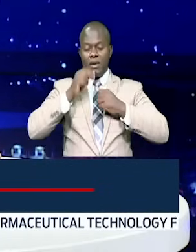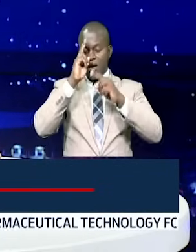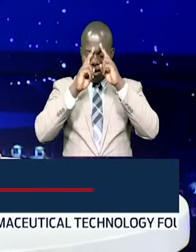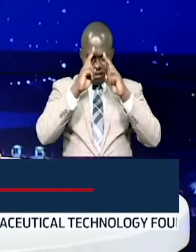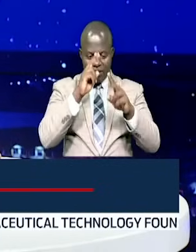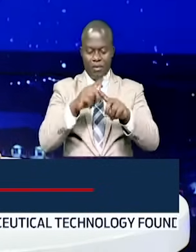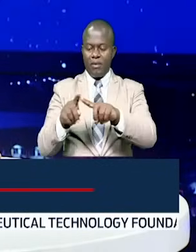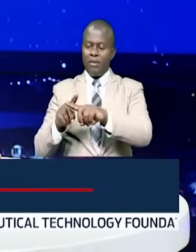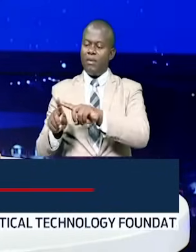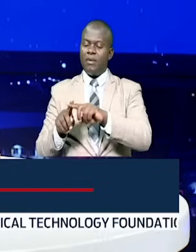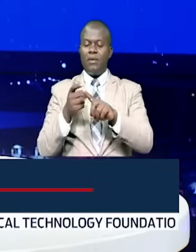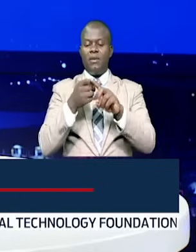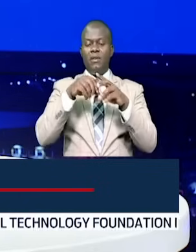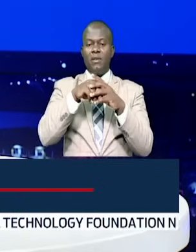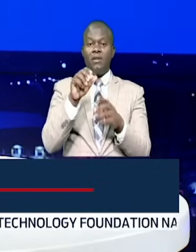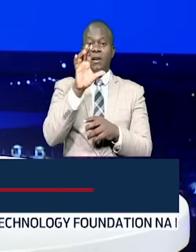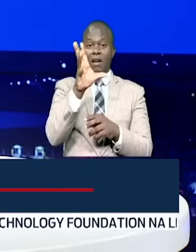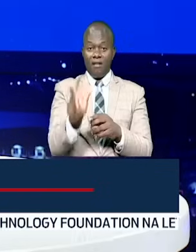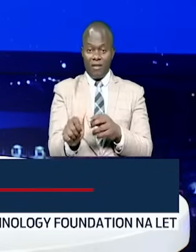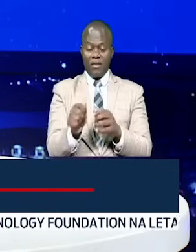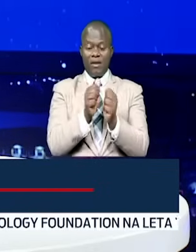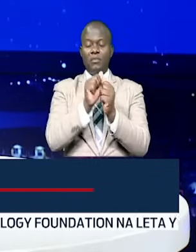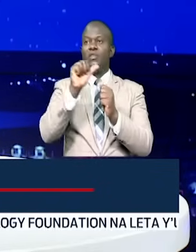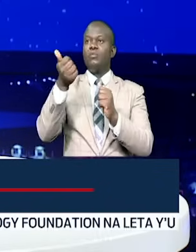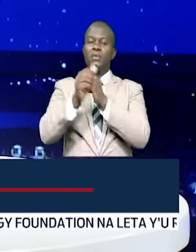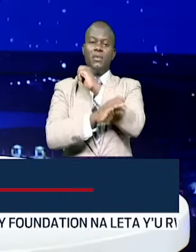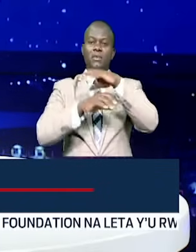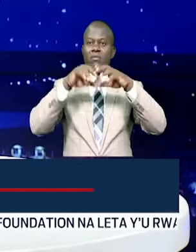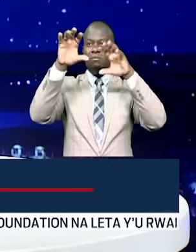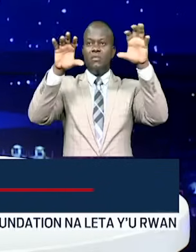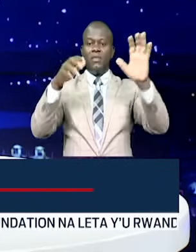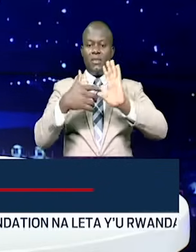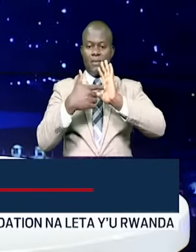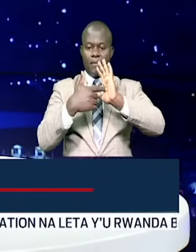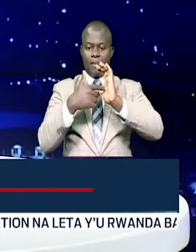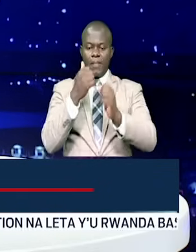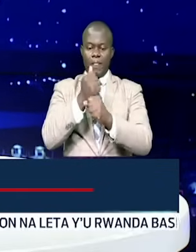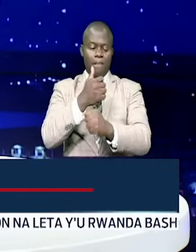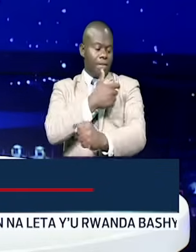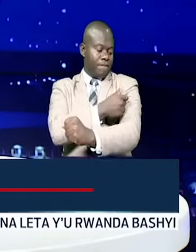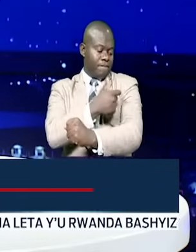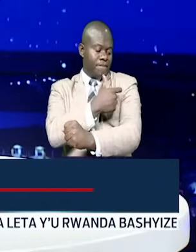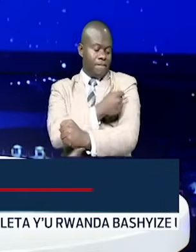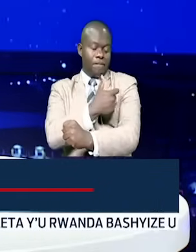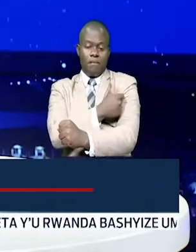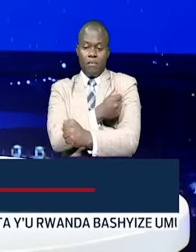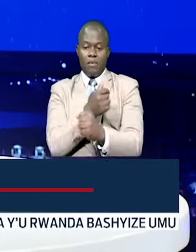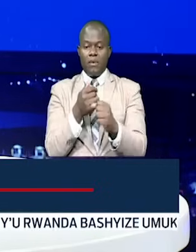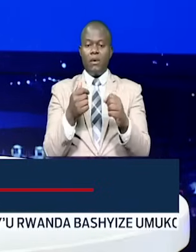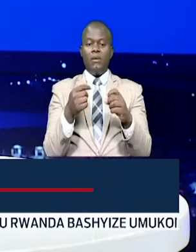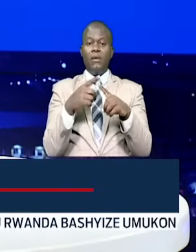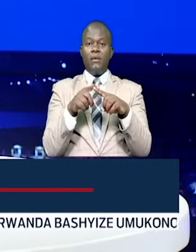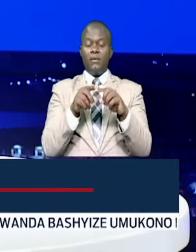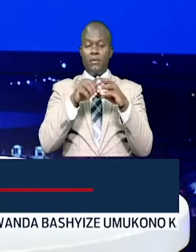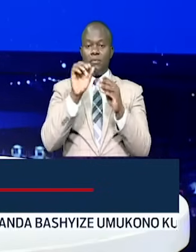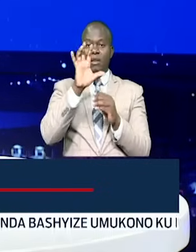batandukanye baturutse ku mugabane wa Afurika no hanze yarwo bagaragaza ko gukorera inkingo z'ubwoko butandukanye